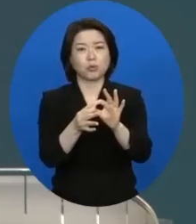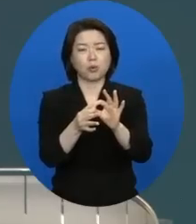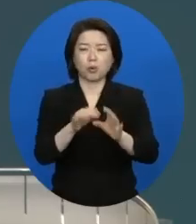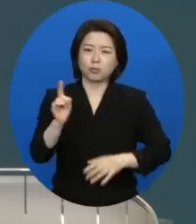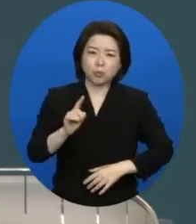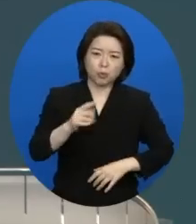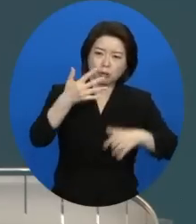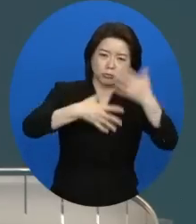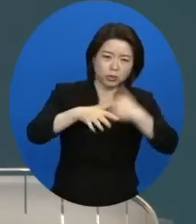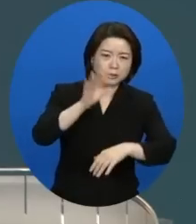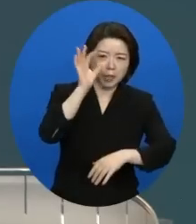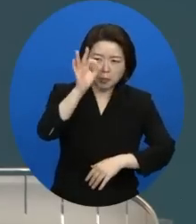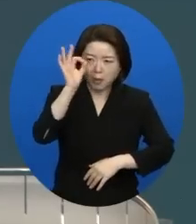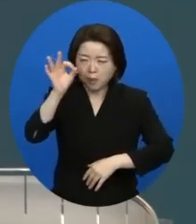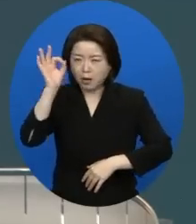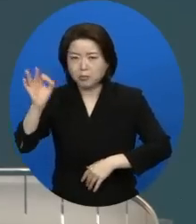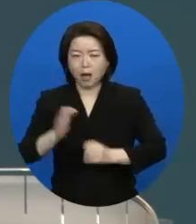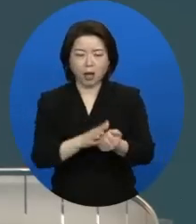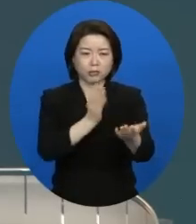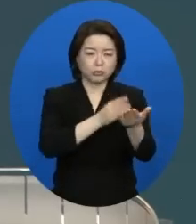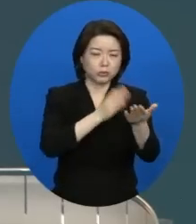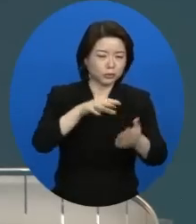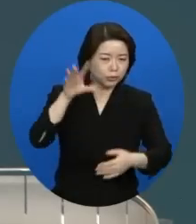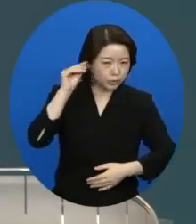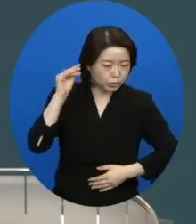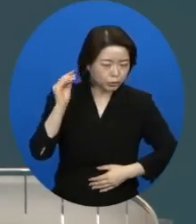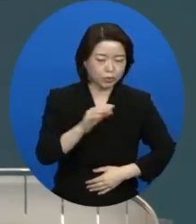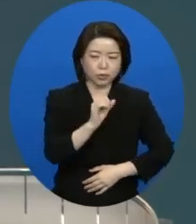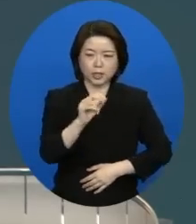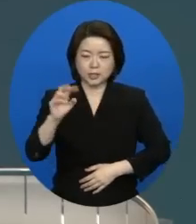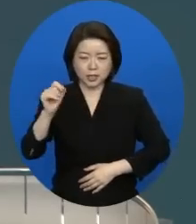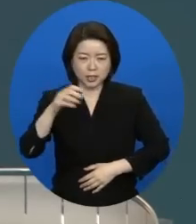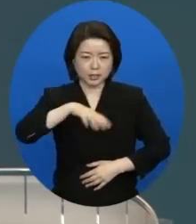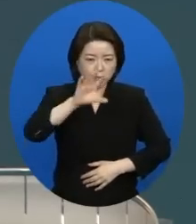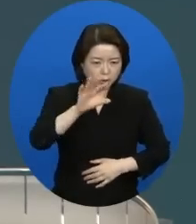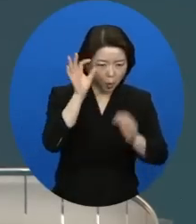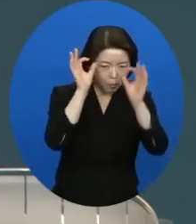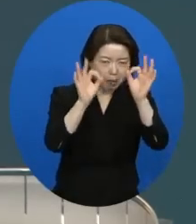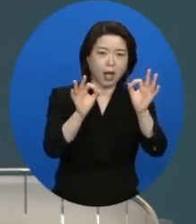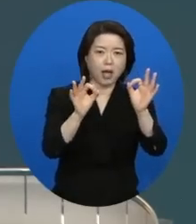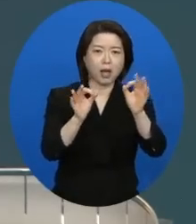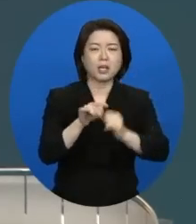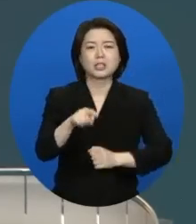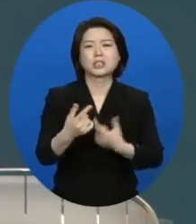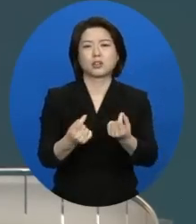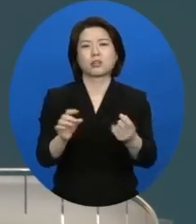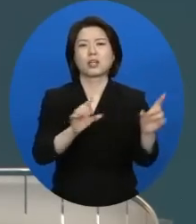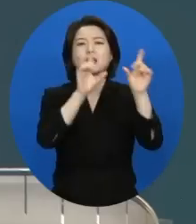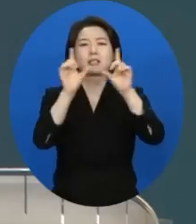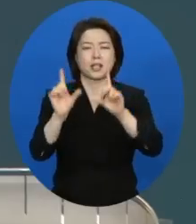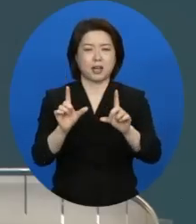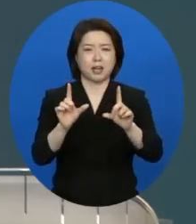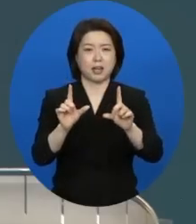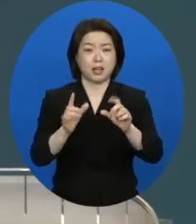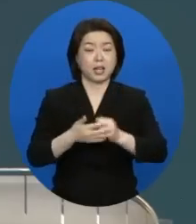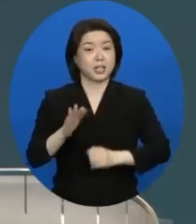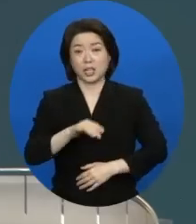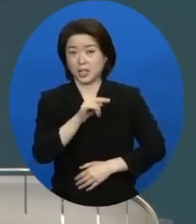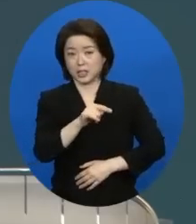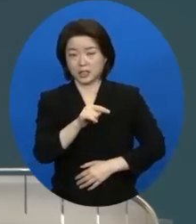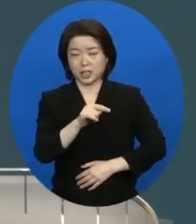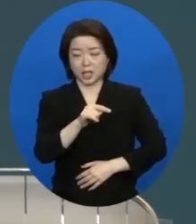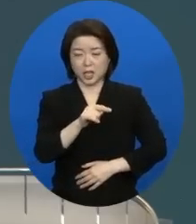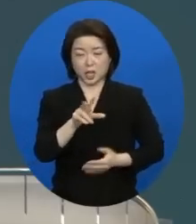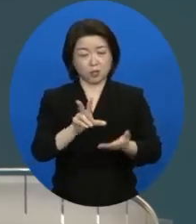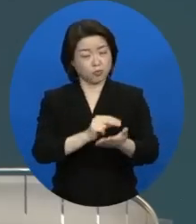뭔가 영상을 보고 뉴스를 듣고 SNS에 계속 확인하고 그렇게 살아가요. 근데 그게 그렇게